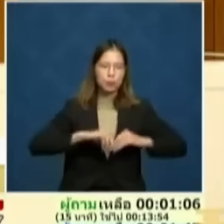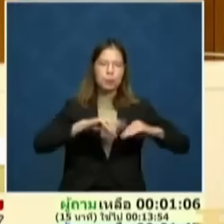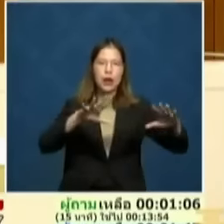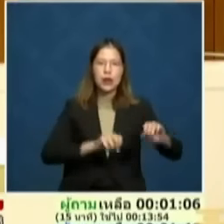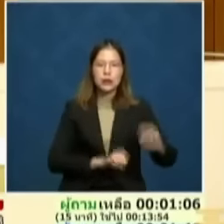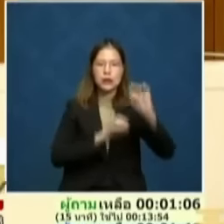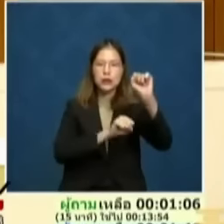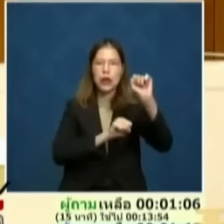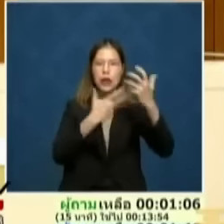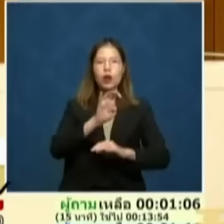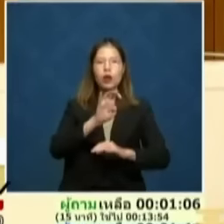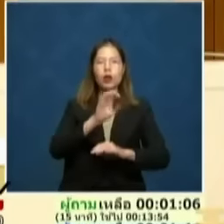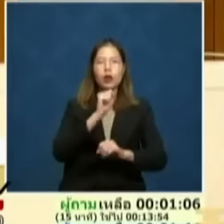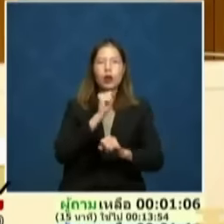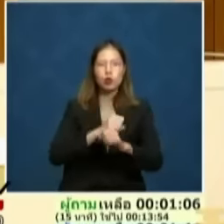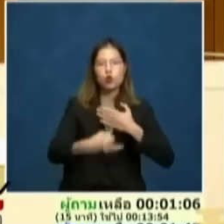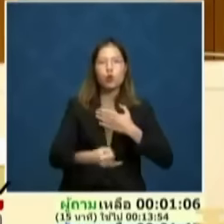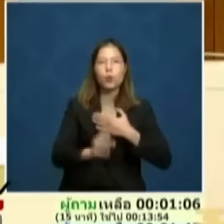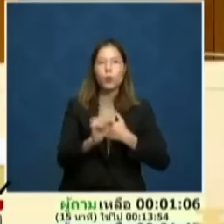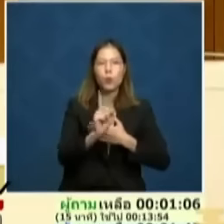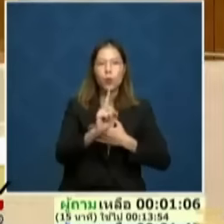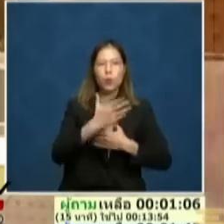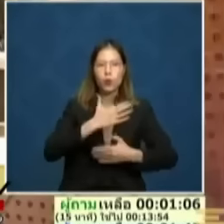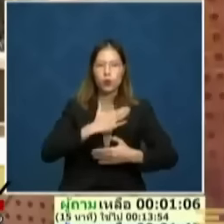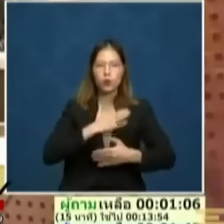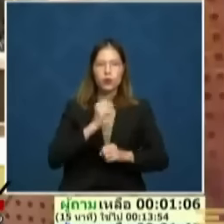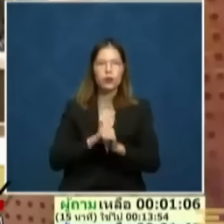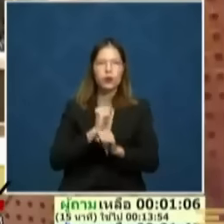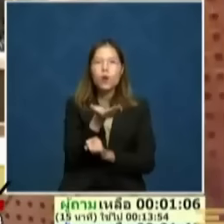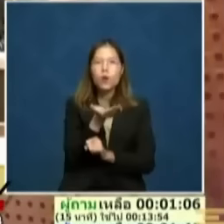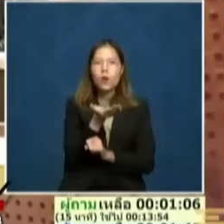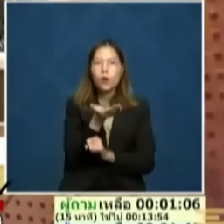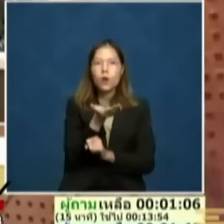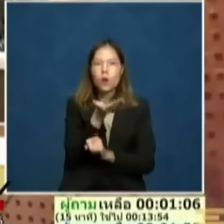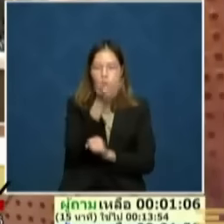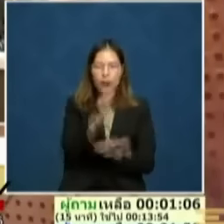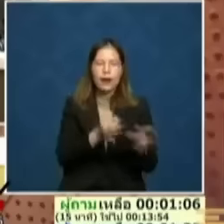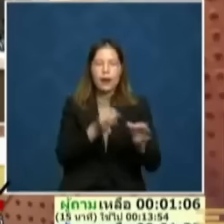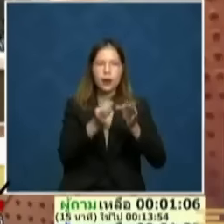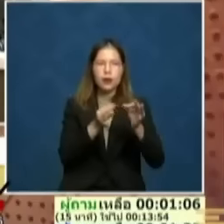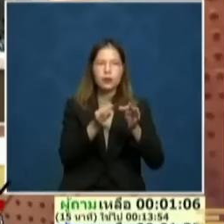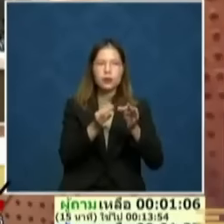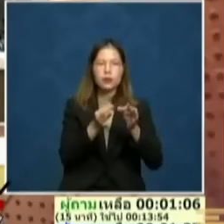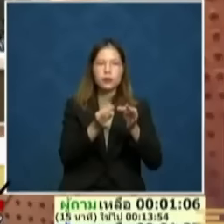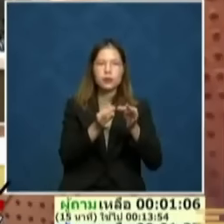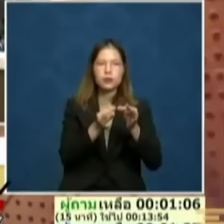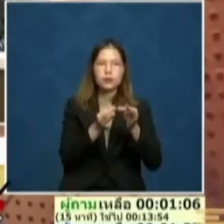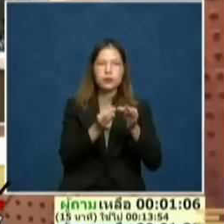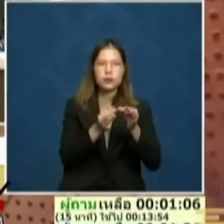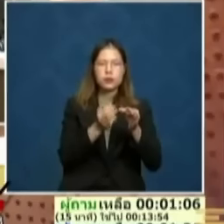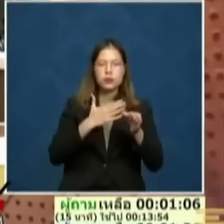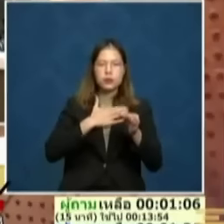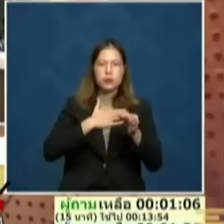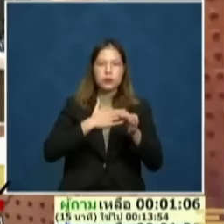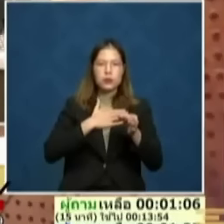ต่ำที่400บาทจบแล้วผมก็จะขอชี้แจงให้ว่าเราจะมีไทม์ไ